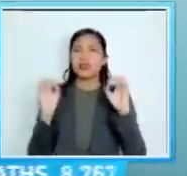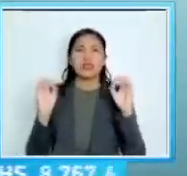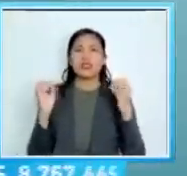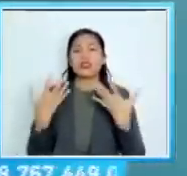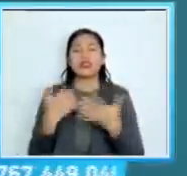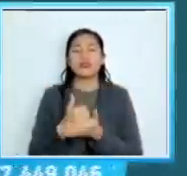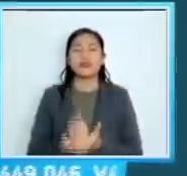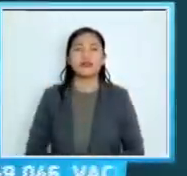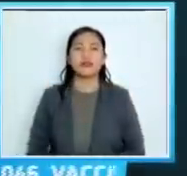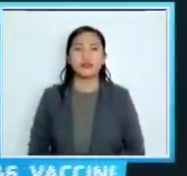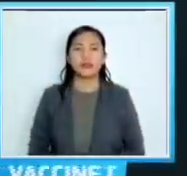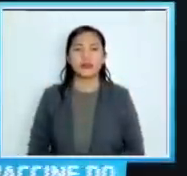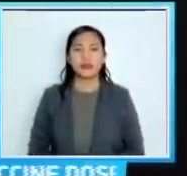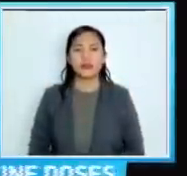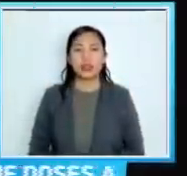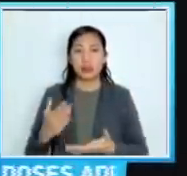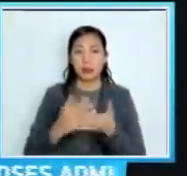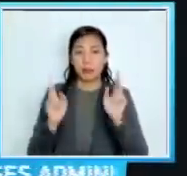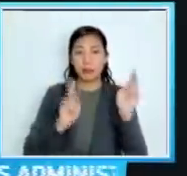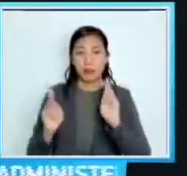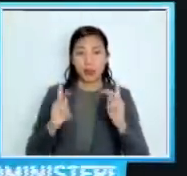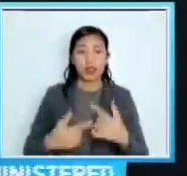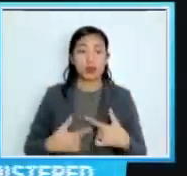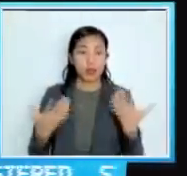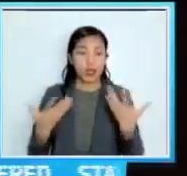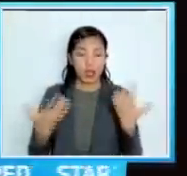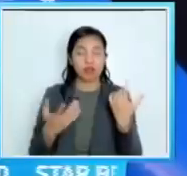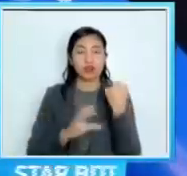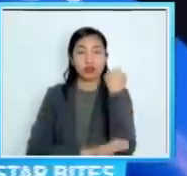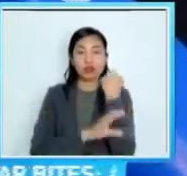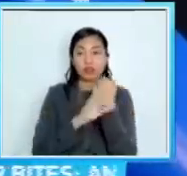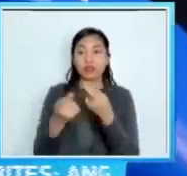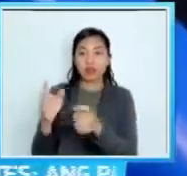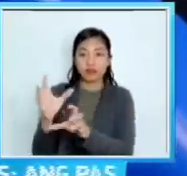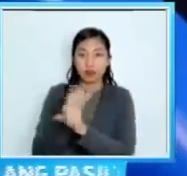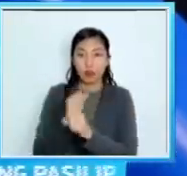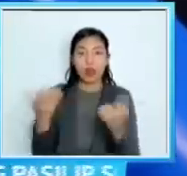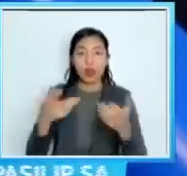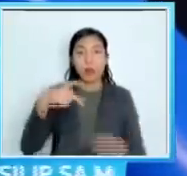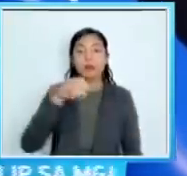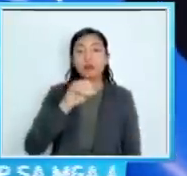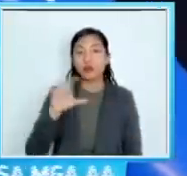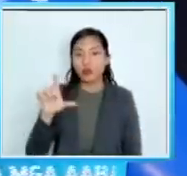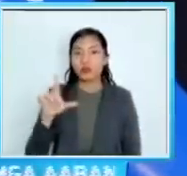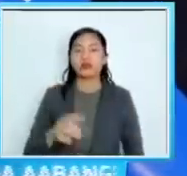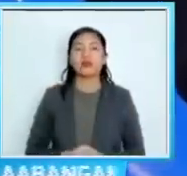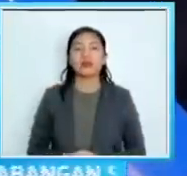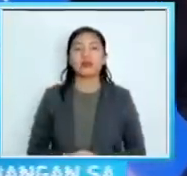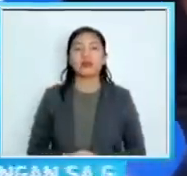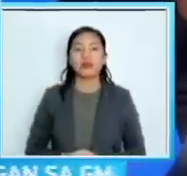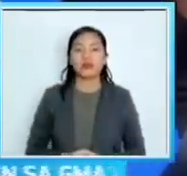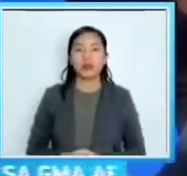Ang ilan nakatira sa condominium sa swimming pool na nag-igib ng tubig. Daing naman ang mga residente sa ilang water